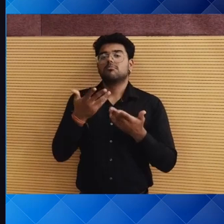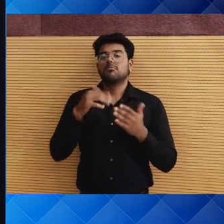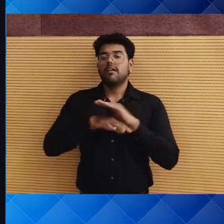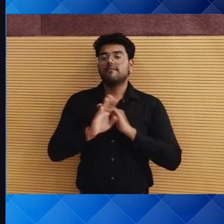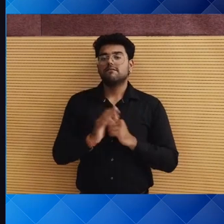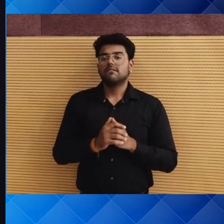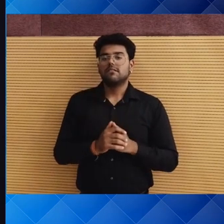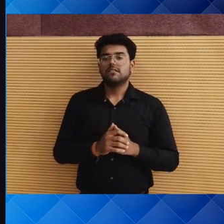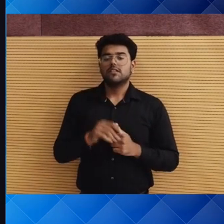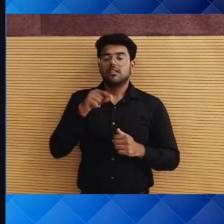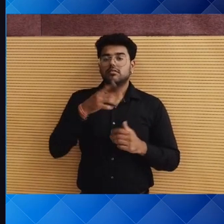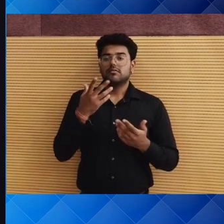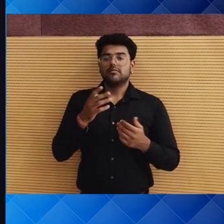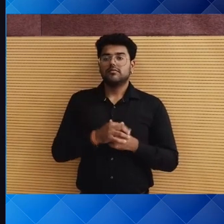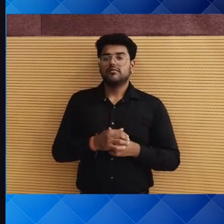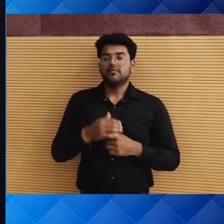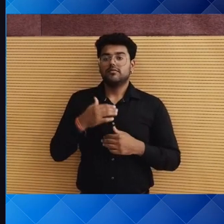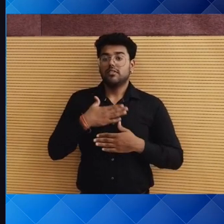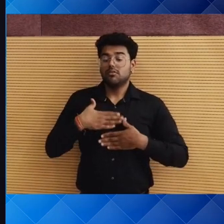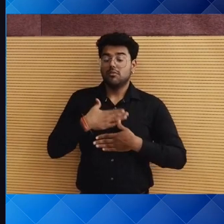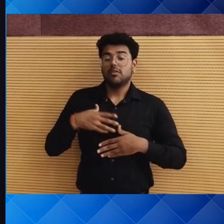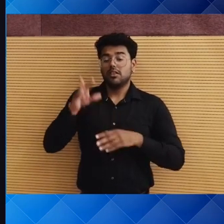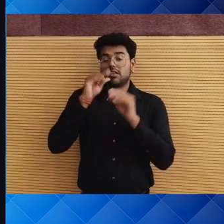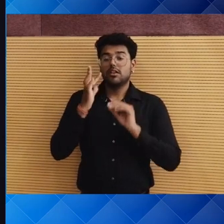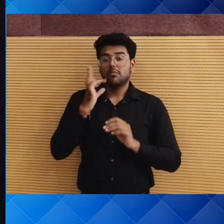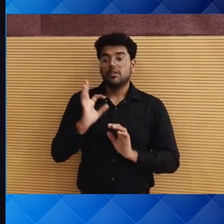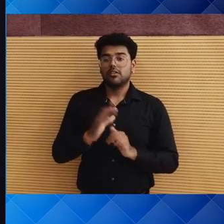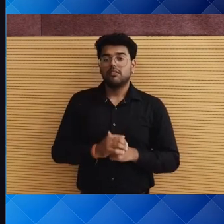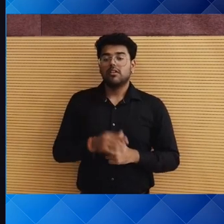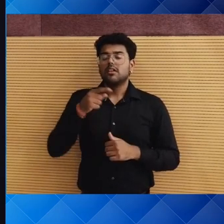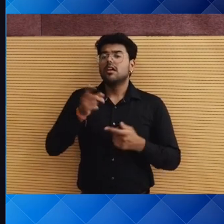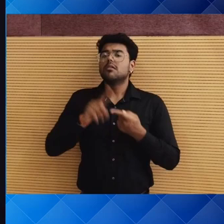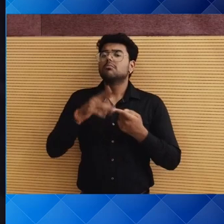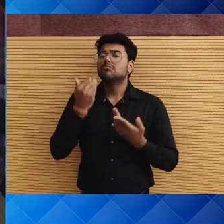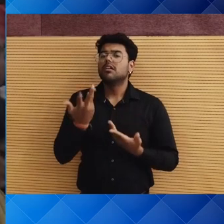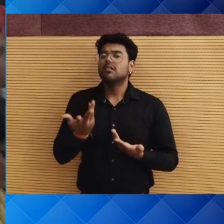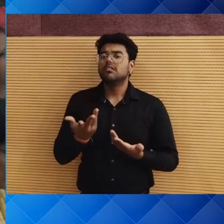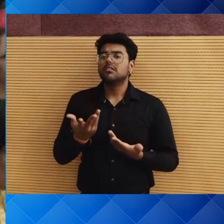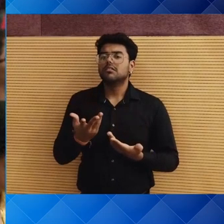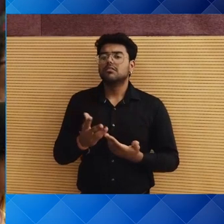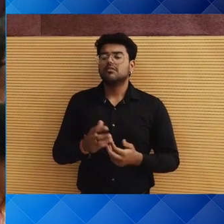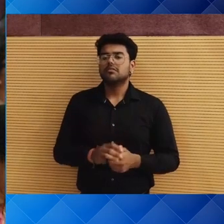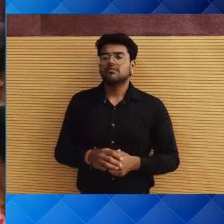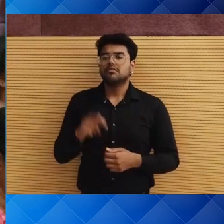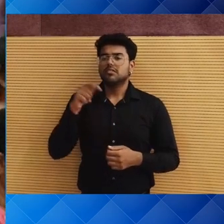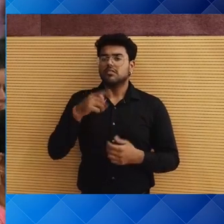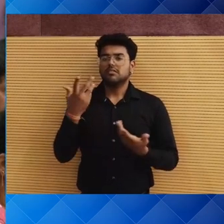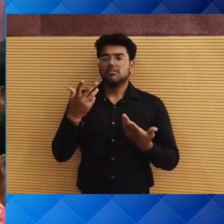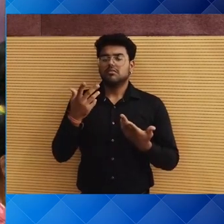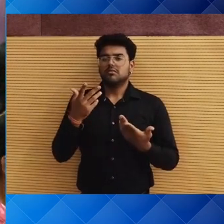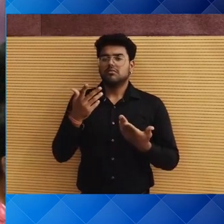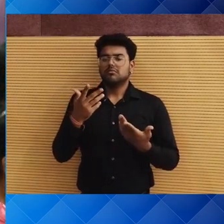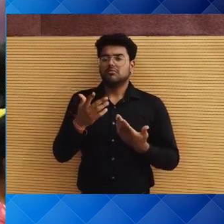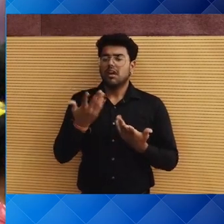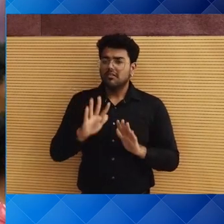है आनंदमय कोष आधारित होनी चाहिए। यह आखिर होना क्यों चाहिए? ये एक व्यक्ति है क्या? उस